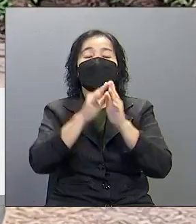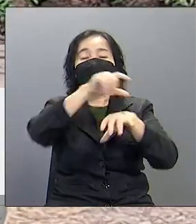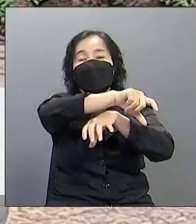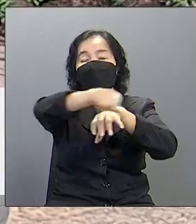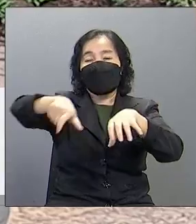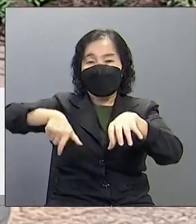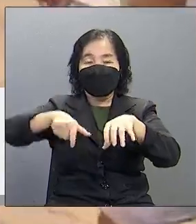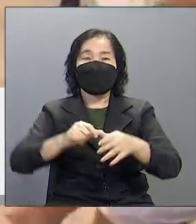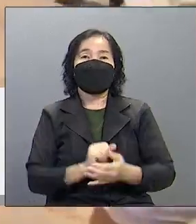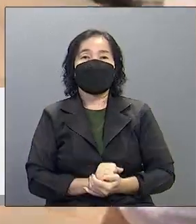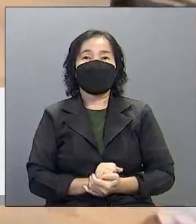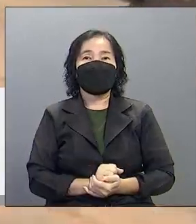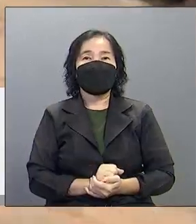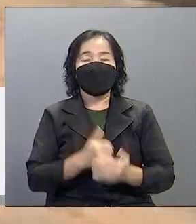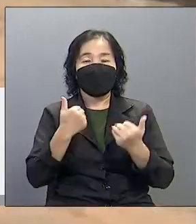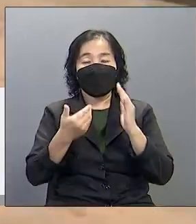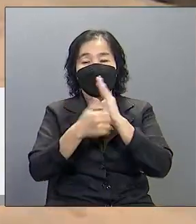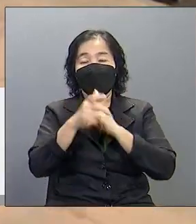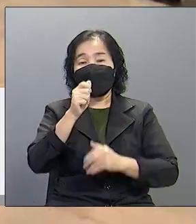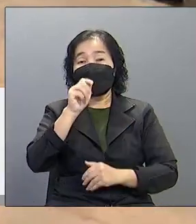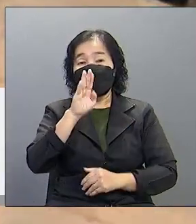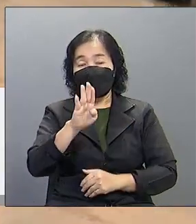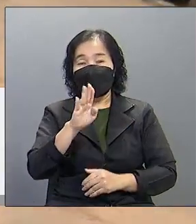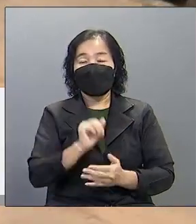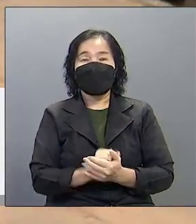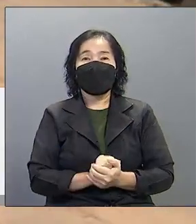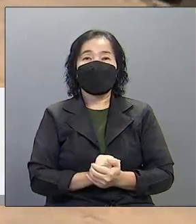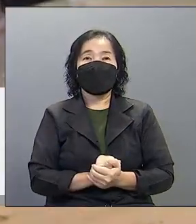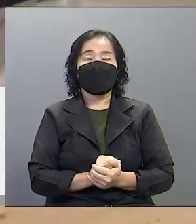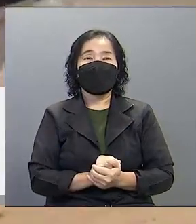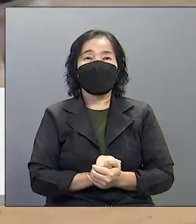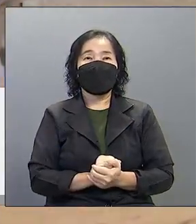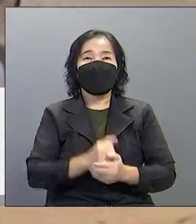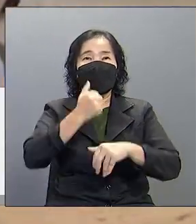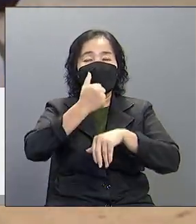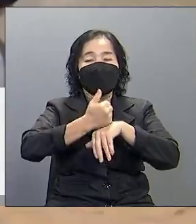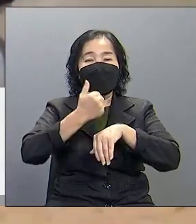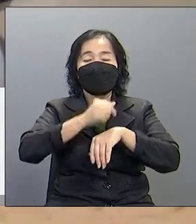main methods